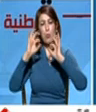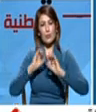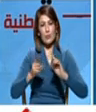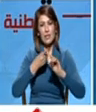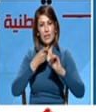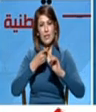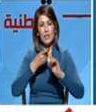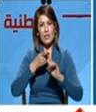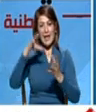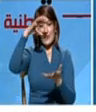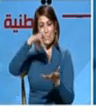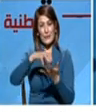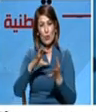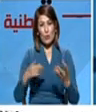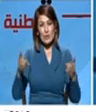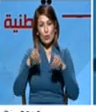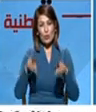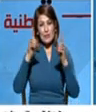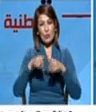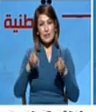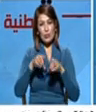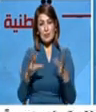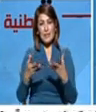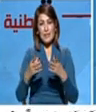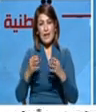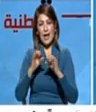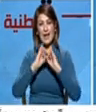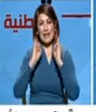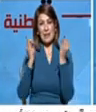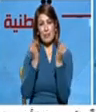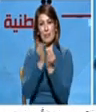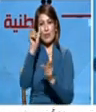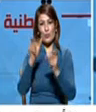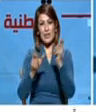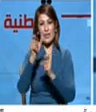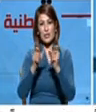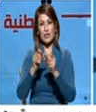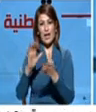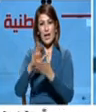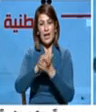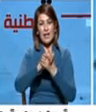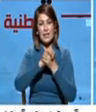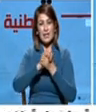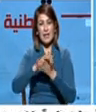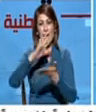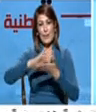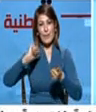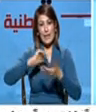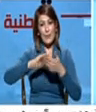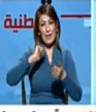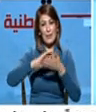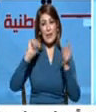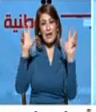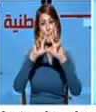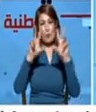تامين الفضاء السيبراني الوطني وفي تامين المنظومات انه من خلال الوكاله الوطنيه للسلامه المعلوماتيه بالنسبه